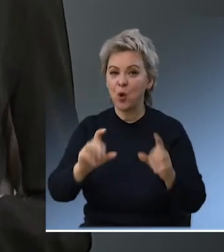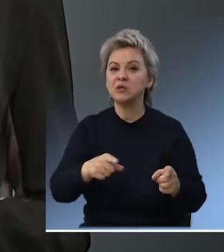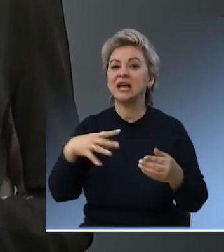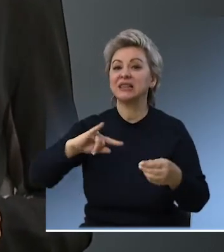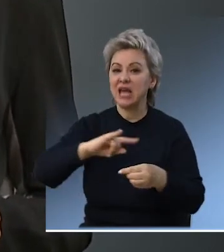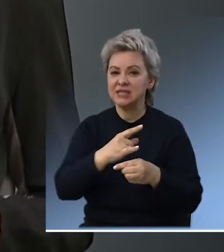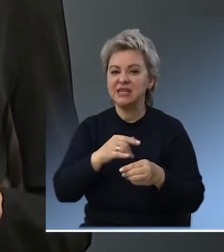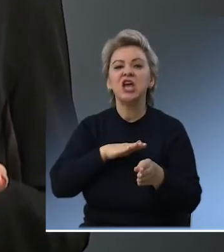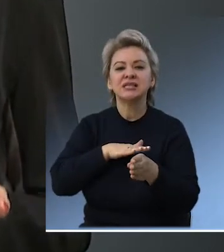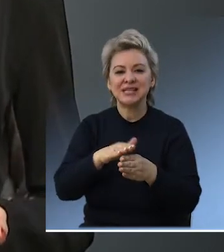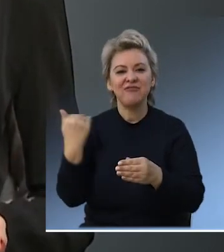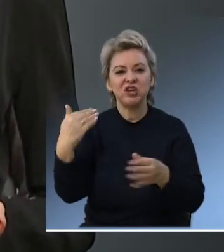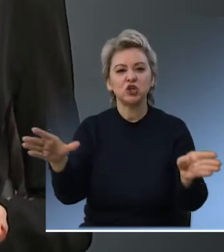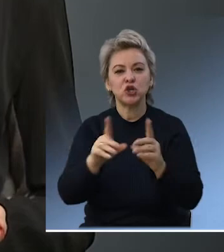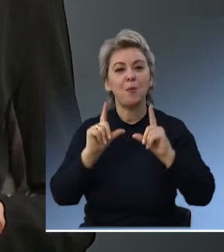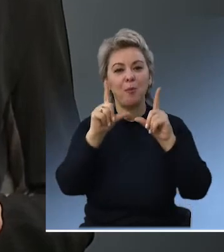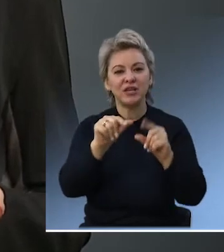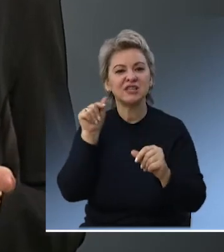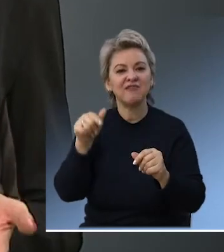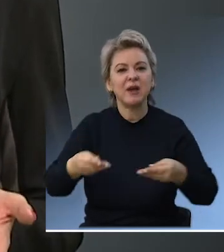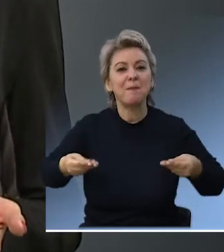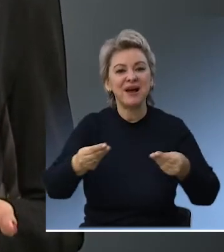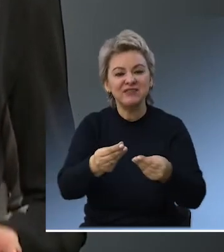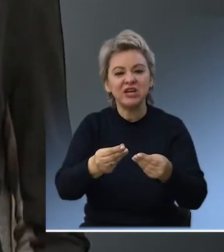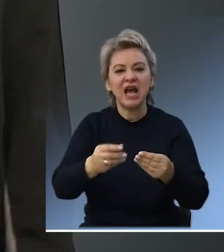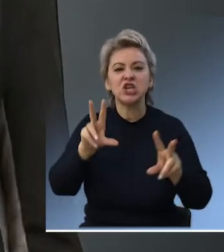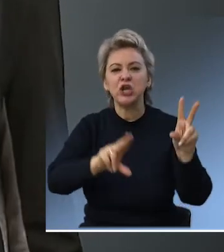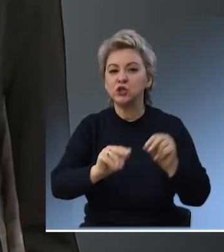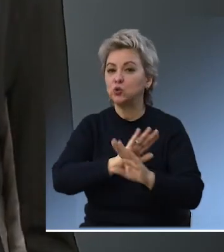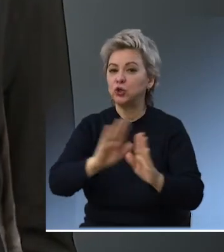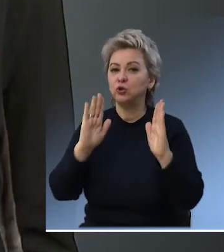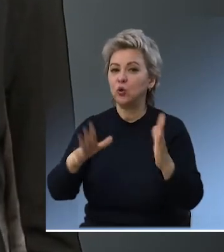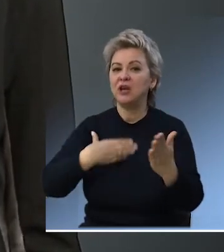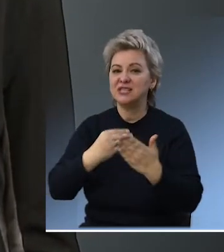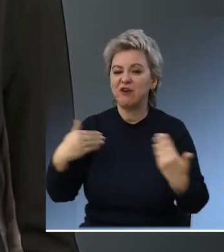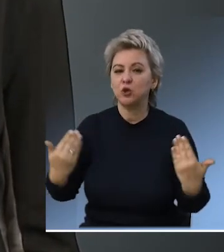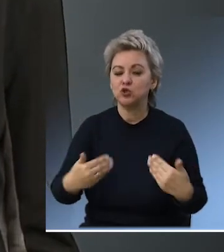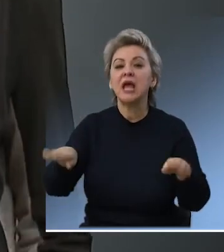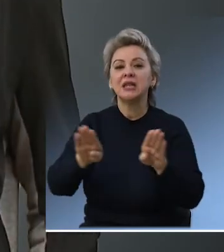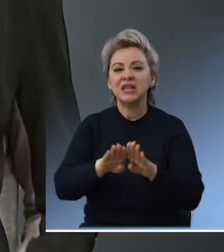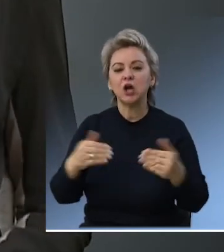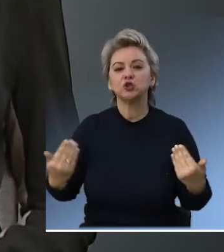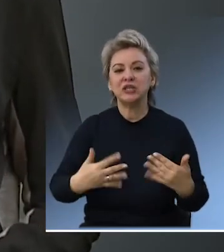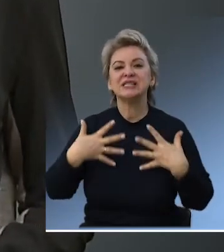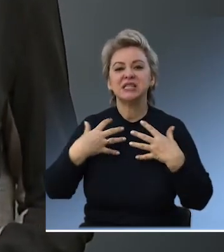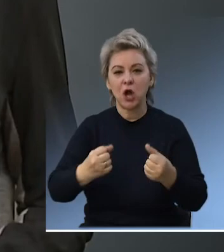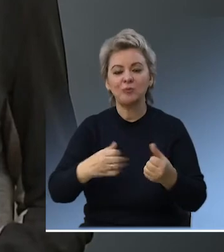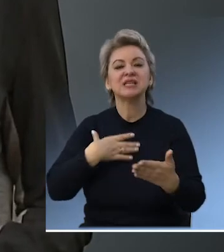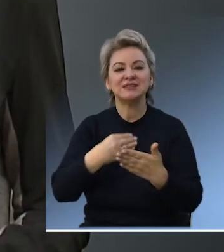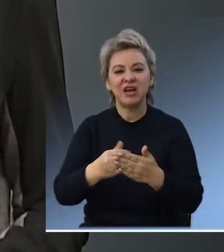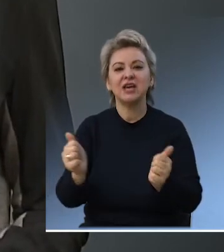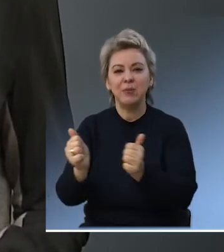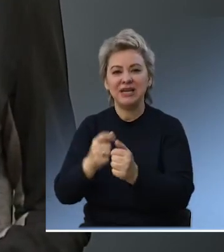нелегальных перевозчиков и совершая с ними поездки, вы подвергаете риску не только свою жизнь, а также жизнь и